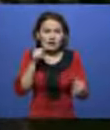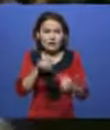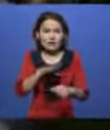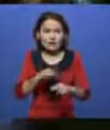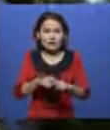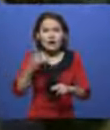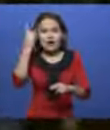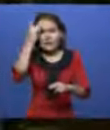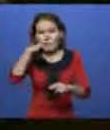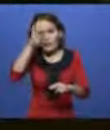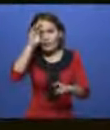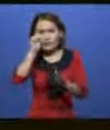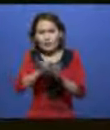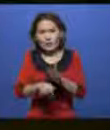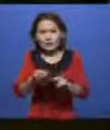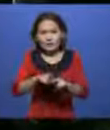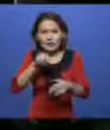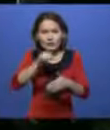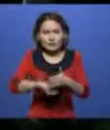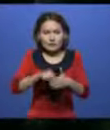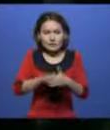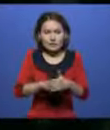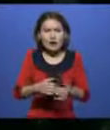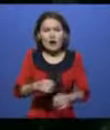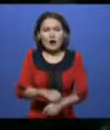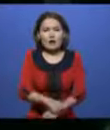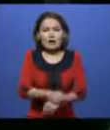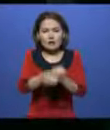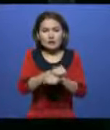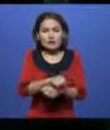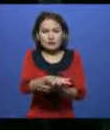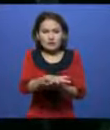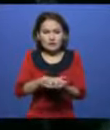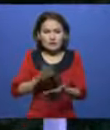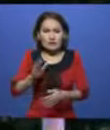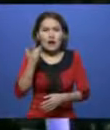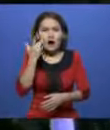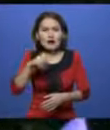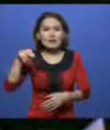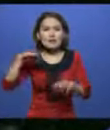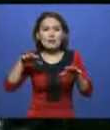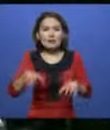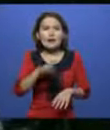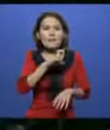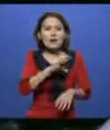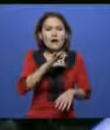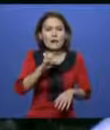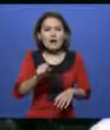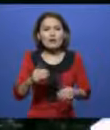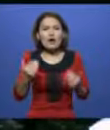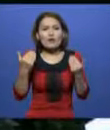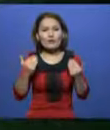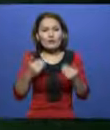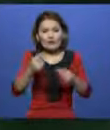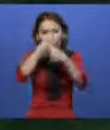оқиғалар түрткі болуда. Ереуілдер қазір Ақыштың бірнеше қаласында жалғасын табуда. Ал Ақыш президенті Барак Обама болса, бүгін Black